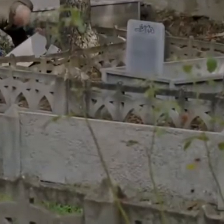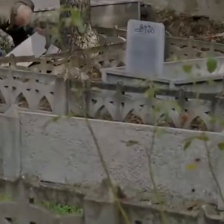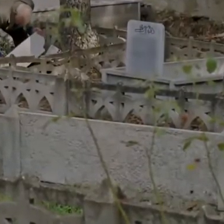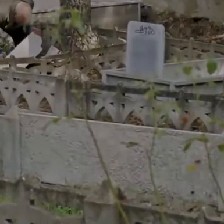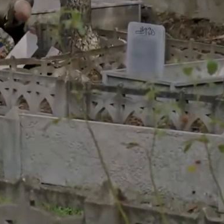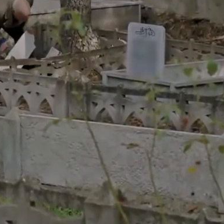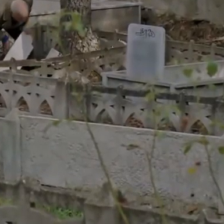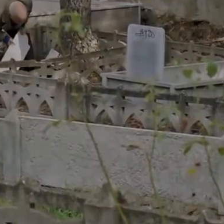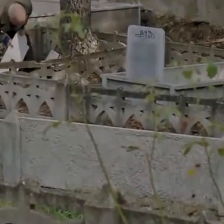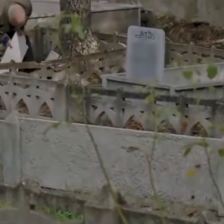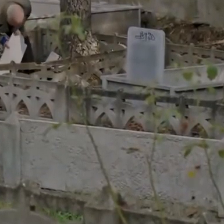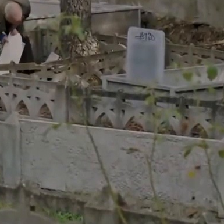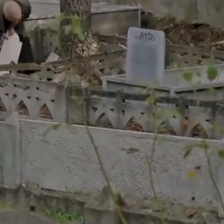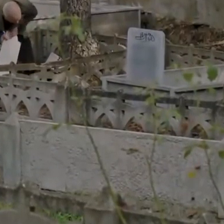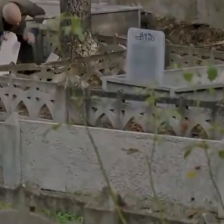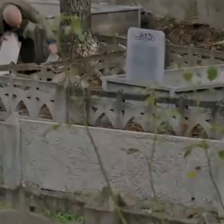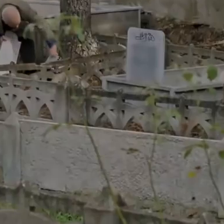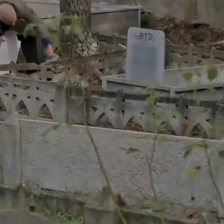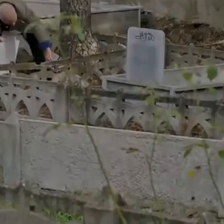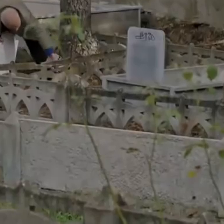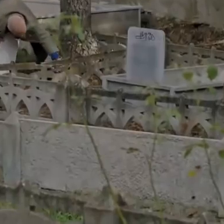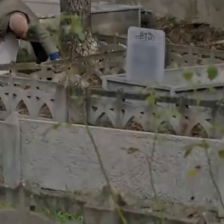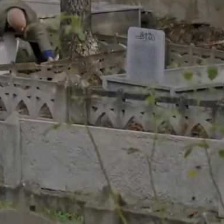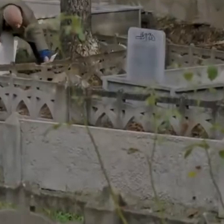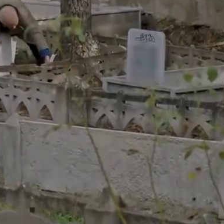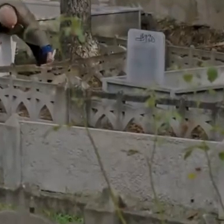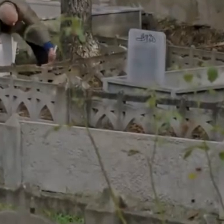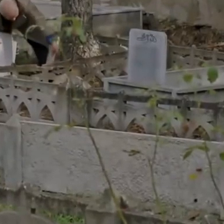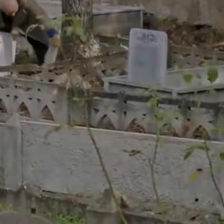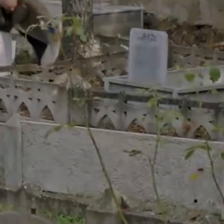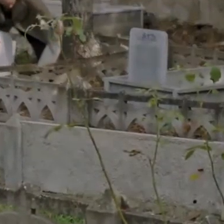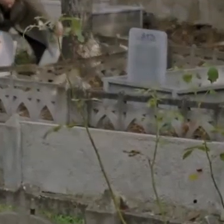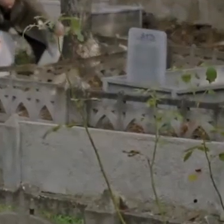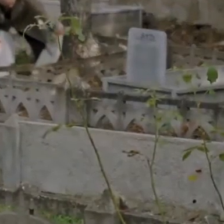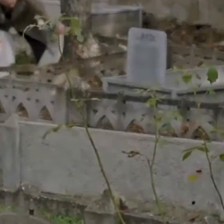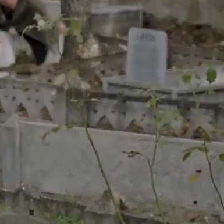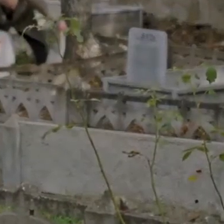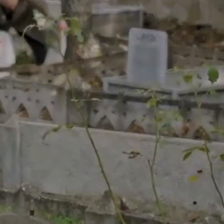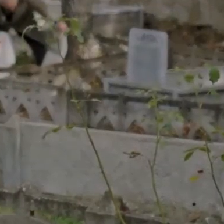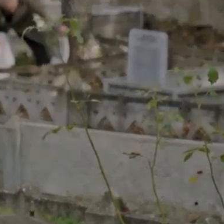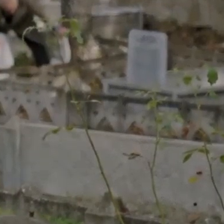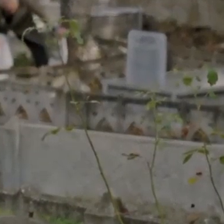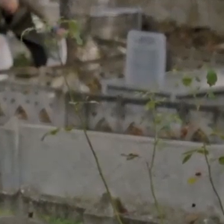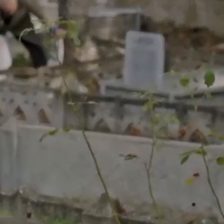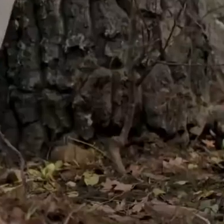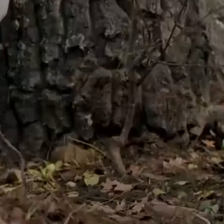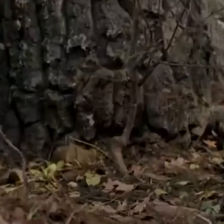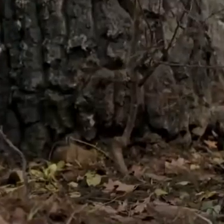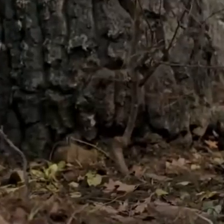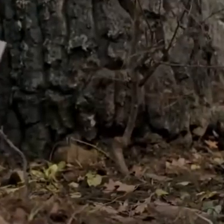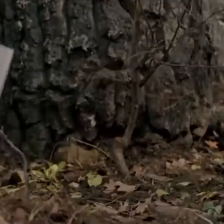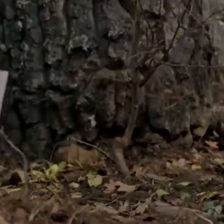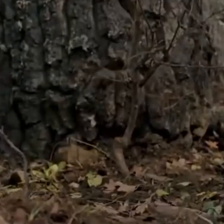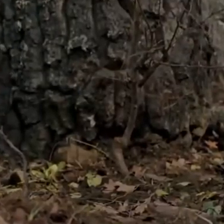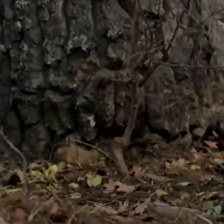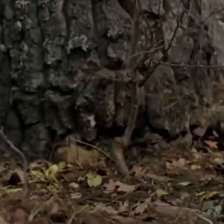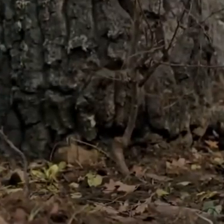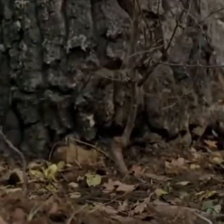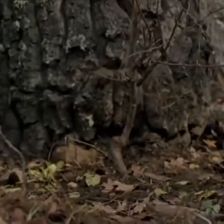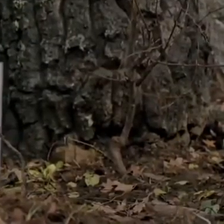Mezar taşının diğer yarısı mezarın içindeymiş. Onu da aldı. İki parçayı yan yana getirmeye çabalıyor. Santral hala uzaktan